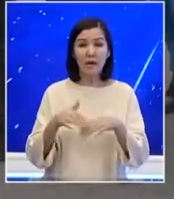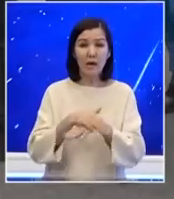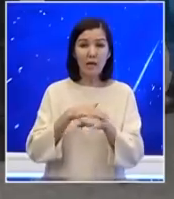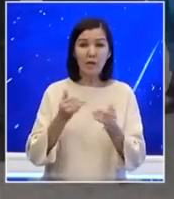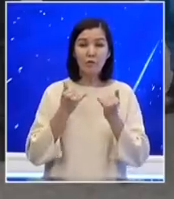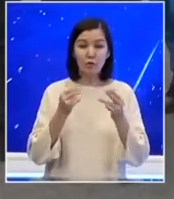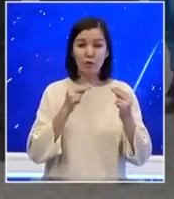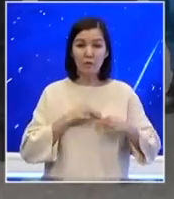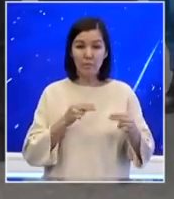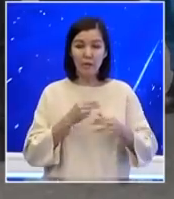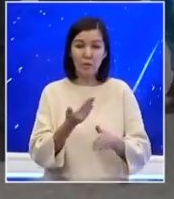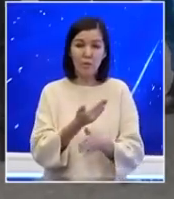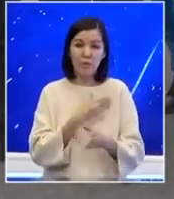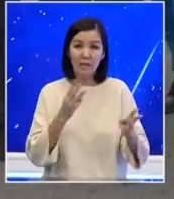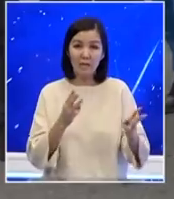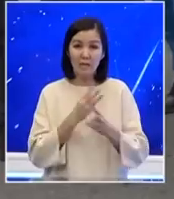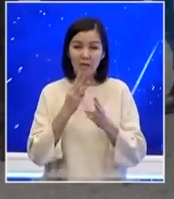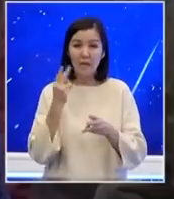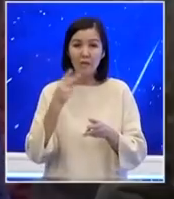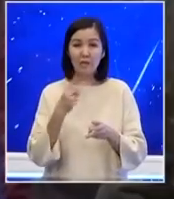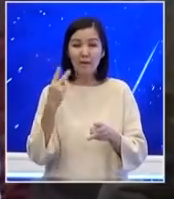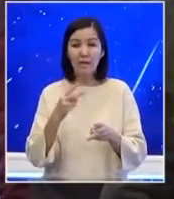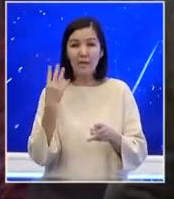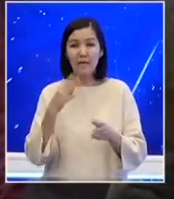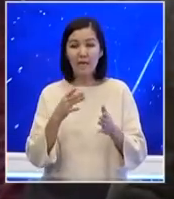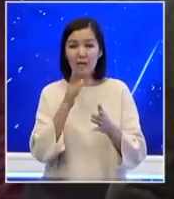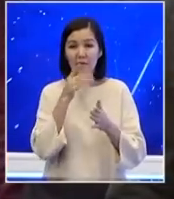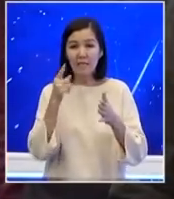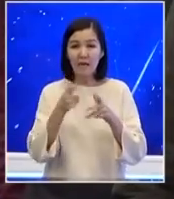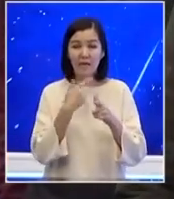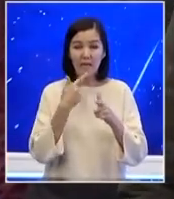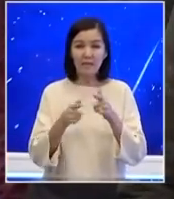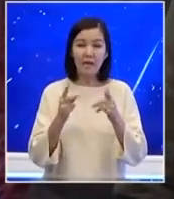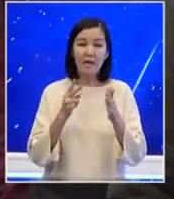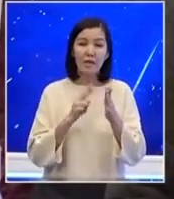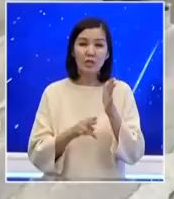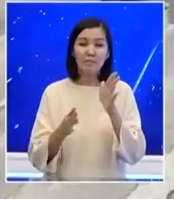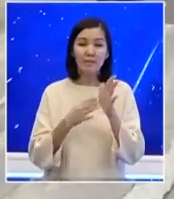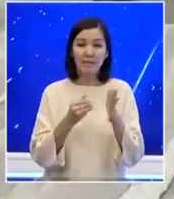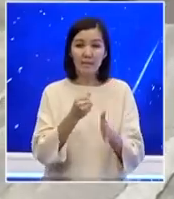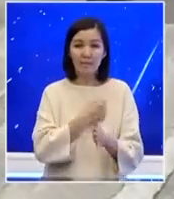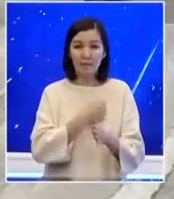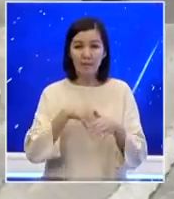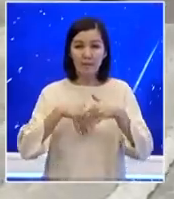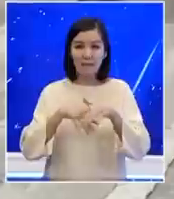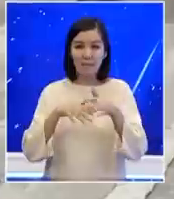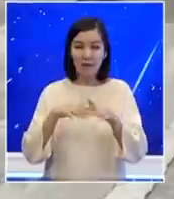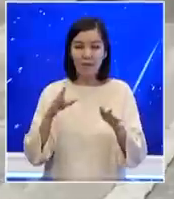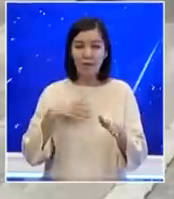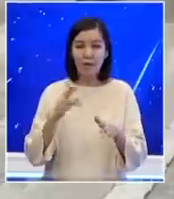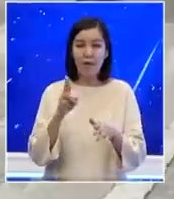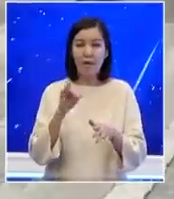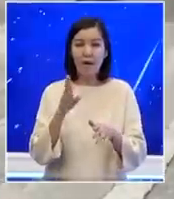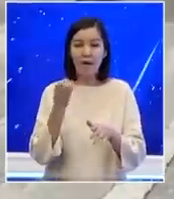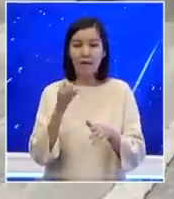үшін еңбектенуге ниеттенген 22 мен 40 жас аралығындағы 78 сержант міне сапқа тұрды. Қарасай аудандық